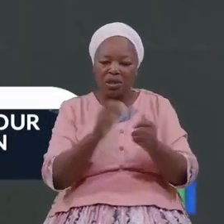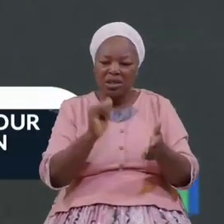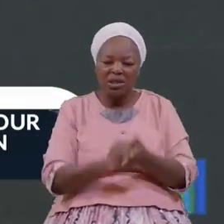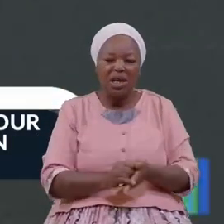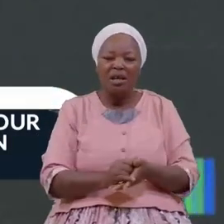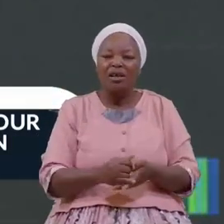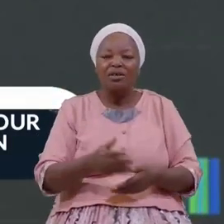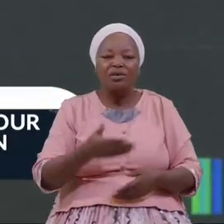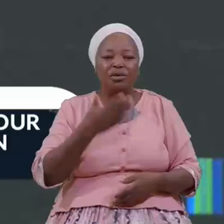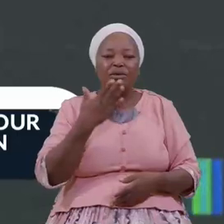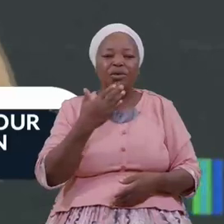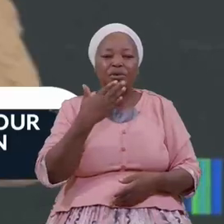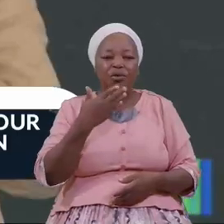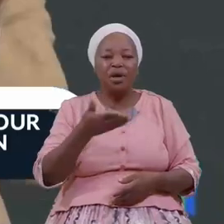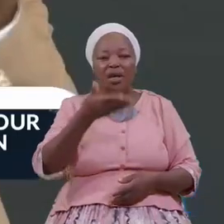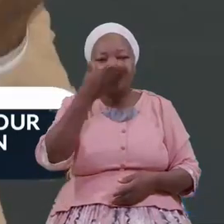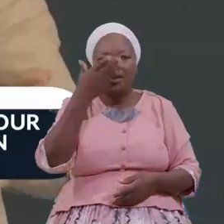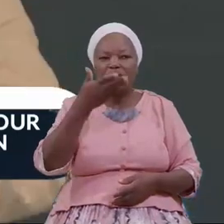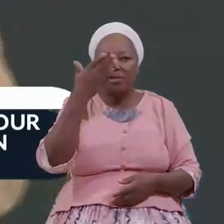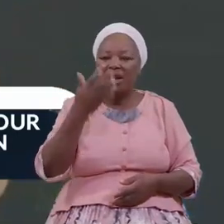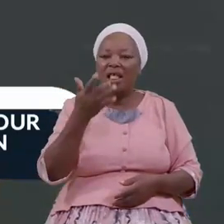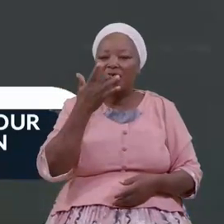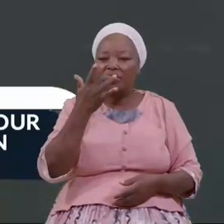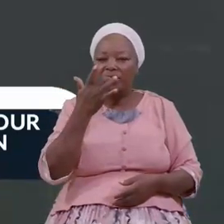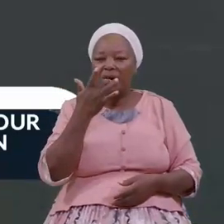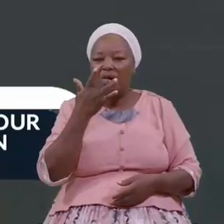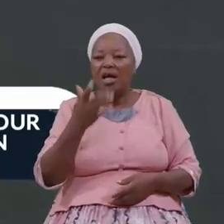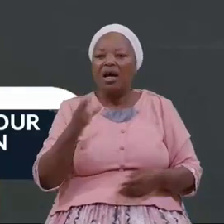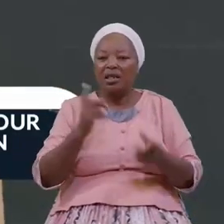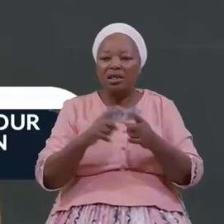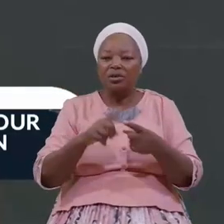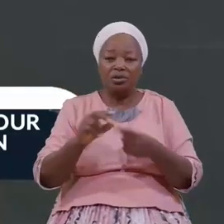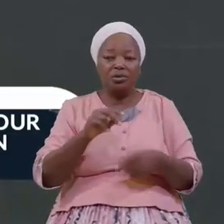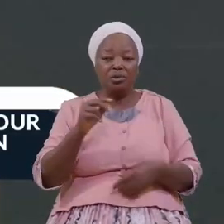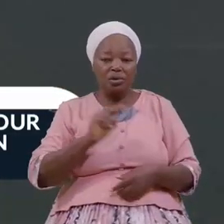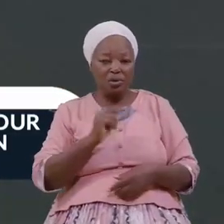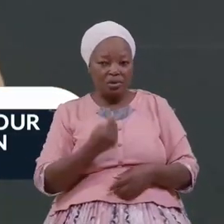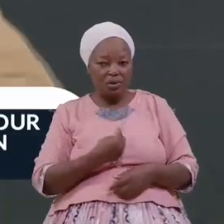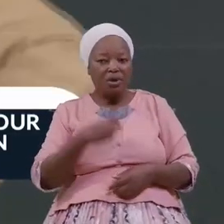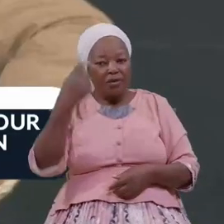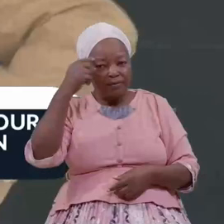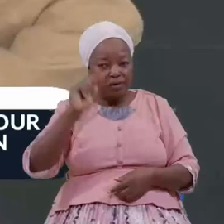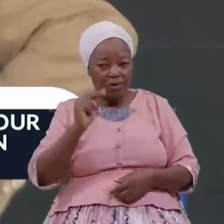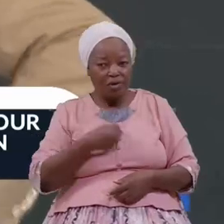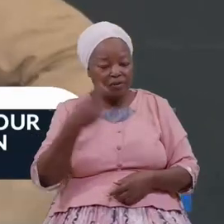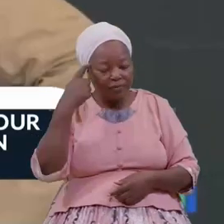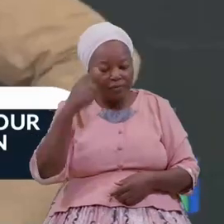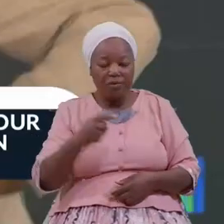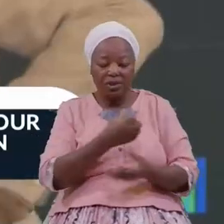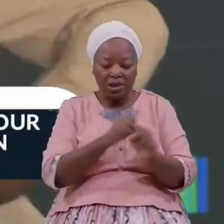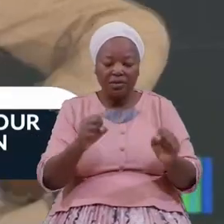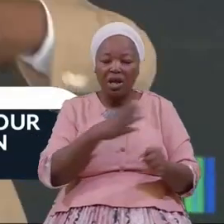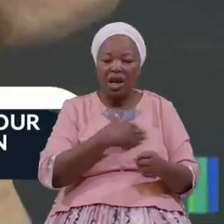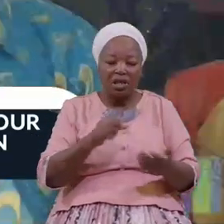avec une bonne odeur à lui. Pourquoi? Pour notre salut, pour